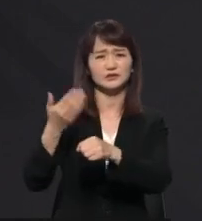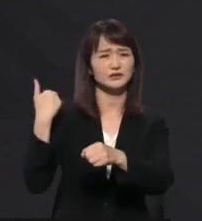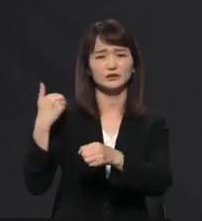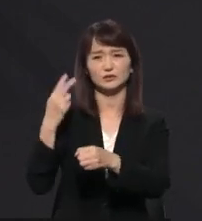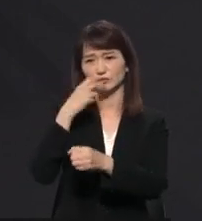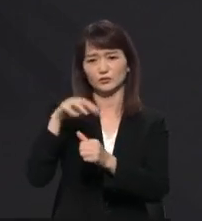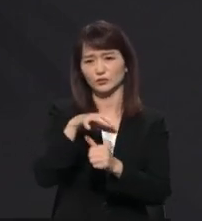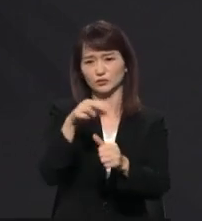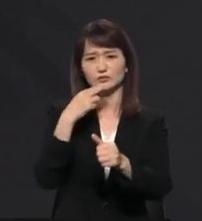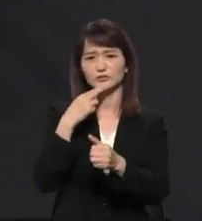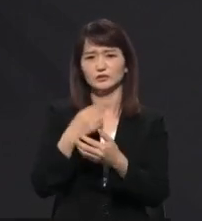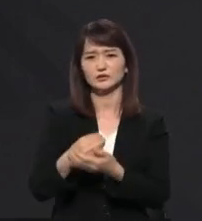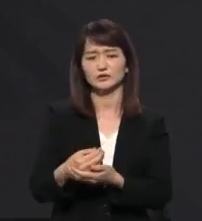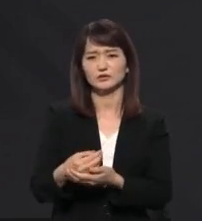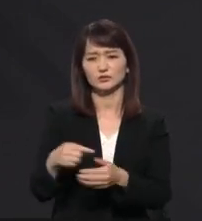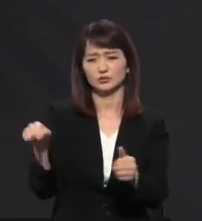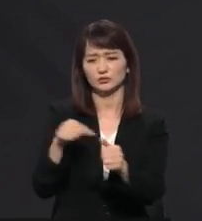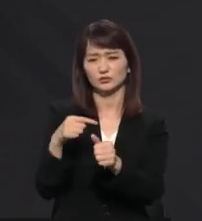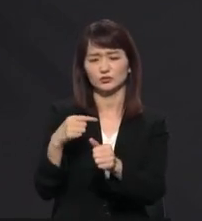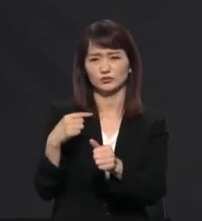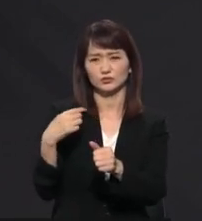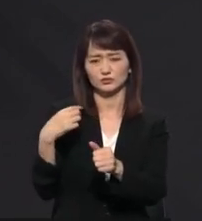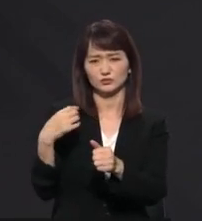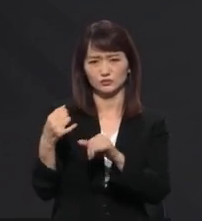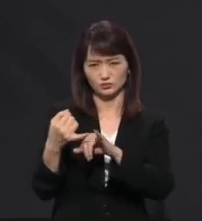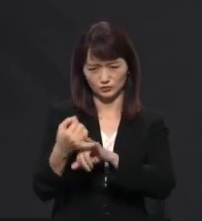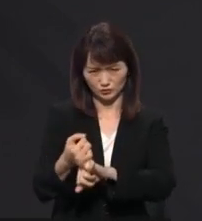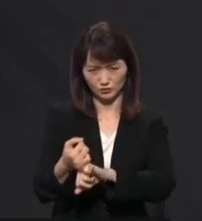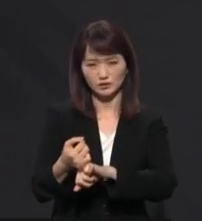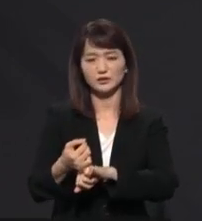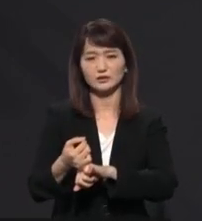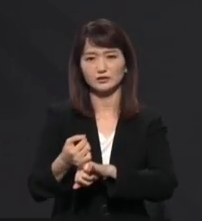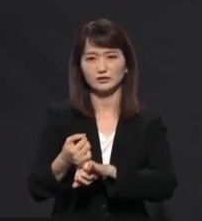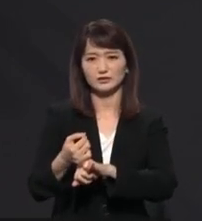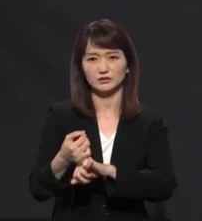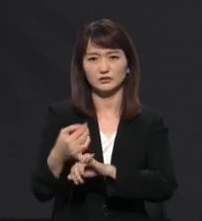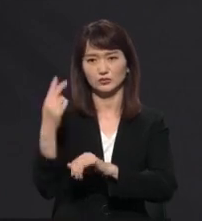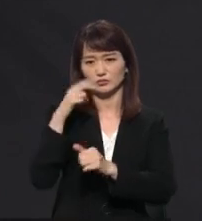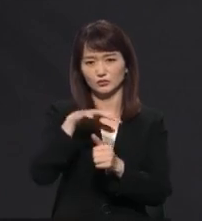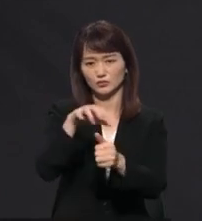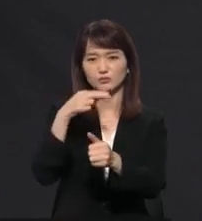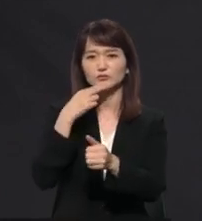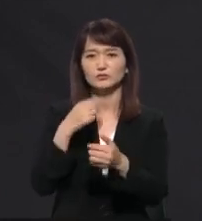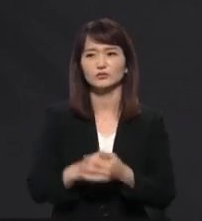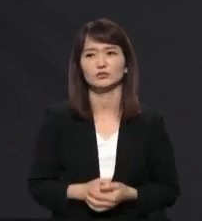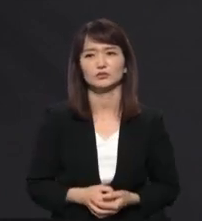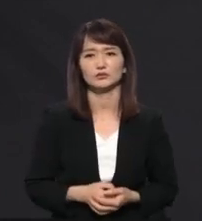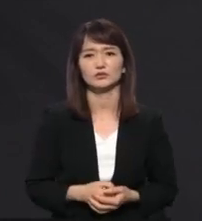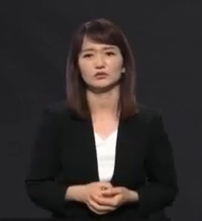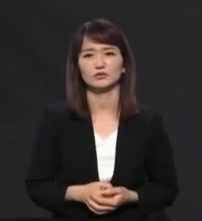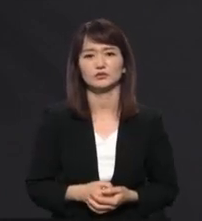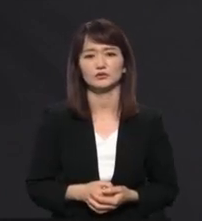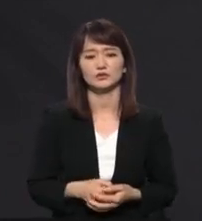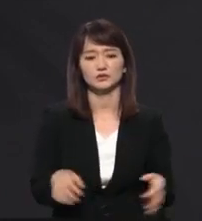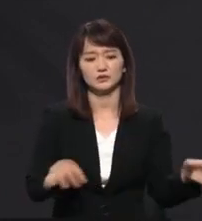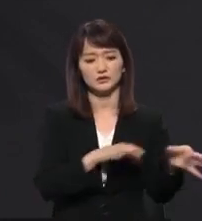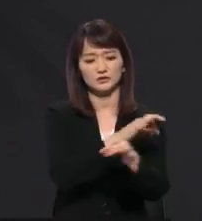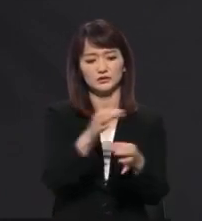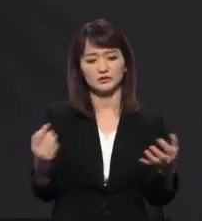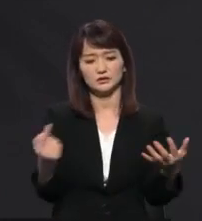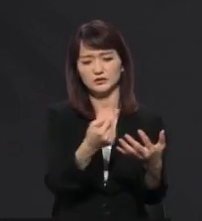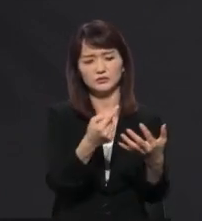의무교육을 보장하지 않았습니다 그리고 노동의 시장 내에서 접근할 수 있는 것들은 매우 제한적이었고요 그래서